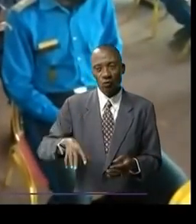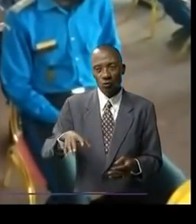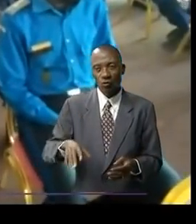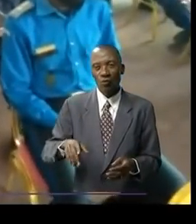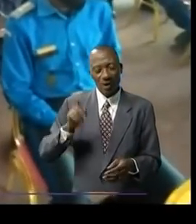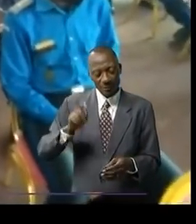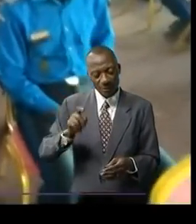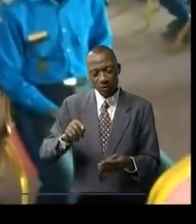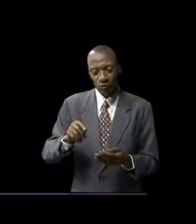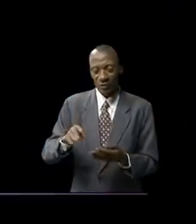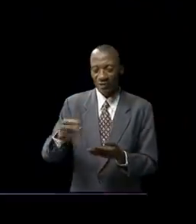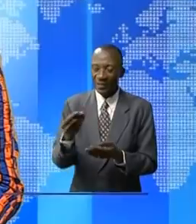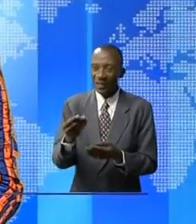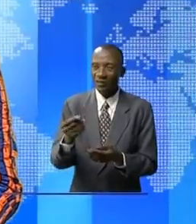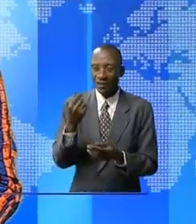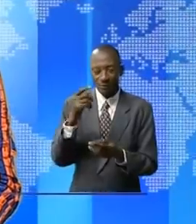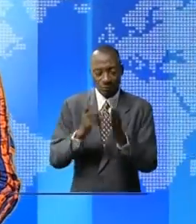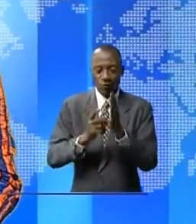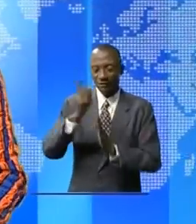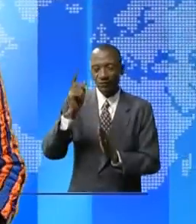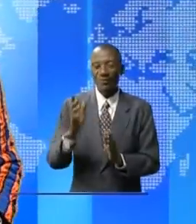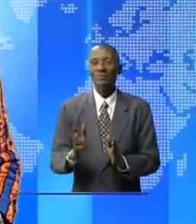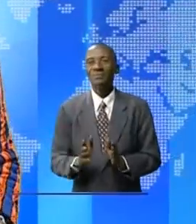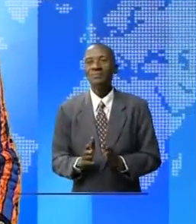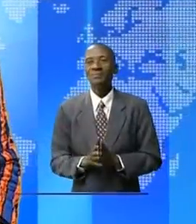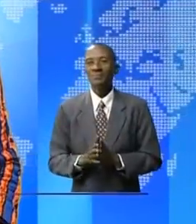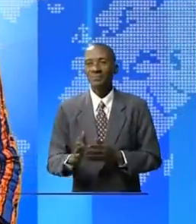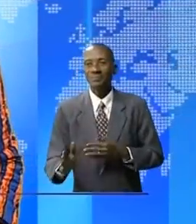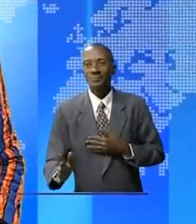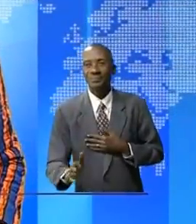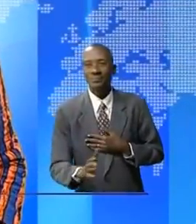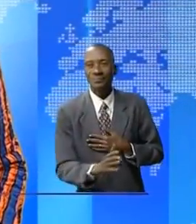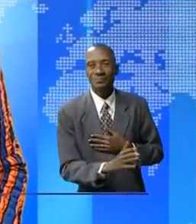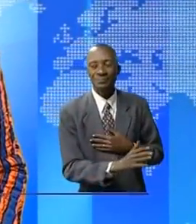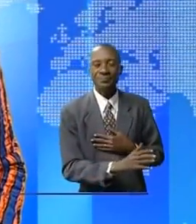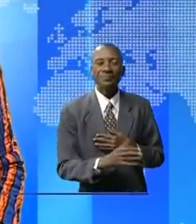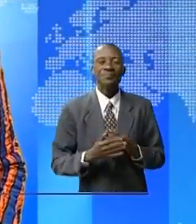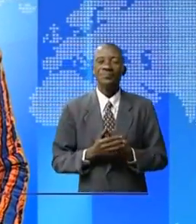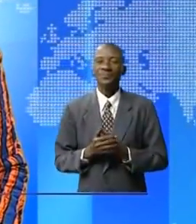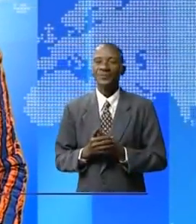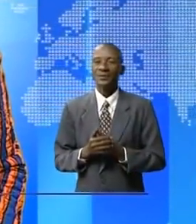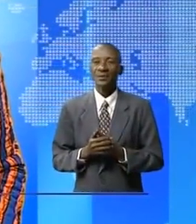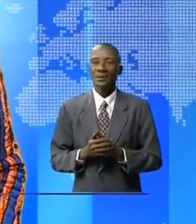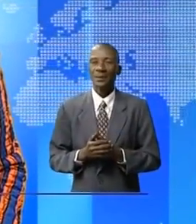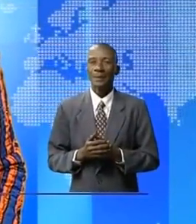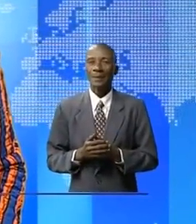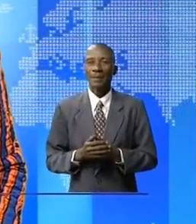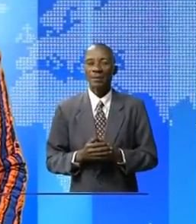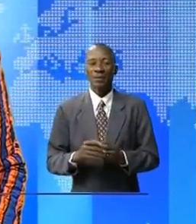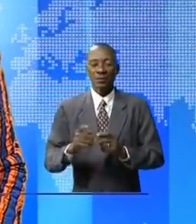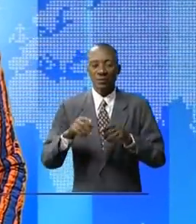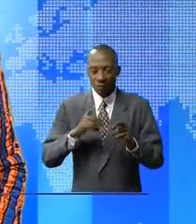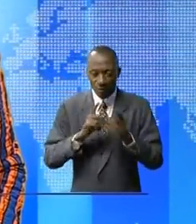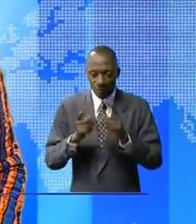recettes pour son développement. Le vice-ministre du budget séjourne dans la province de la Mangala, une occasion pour lui